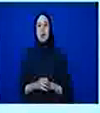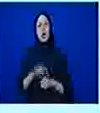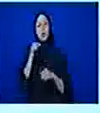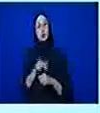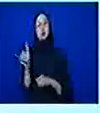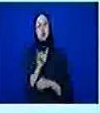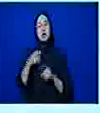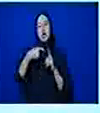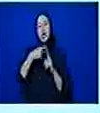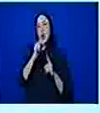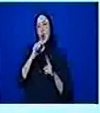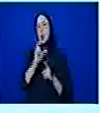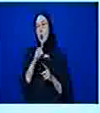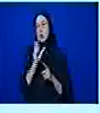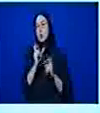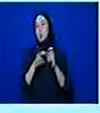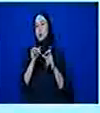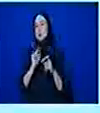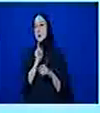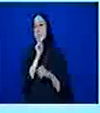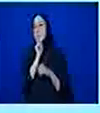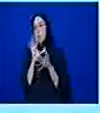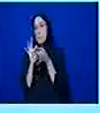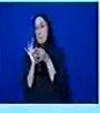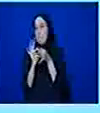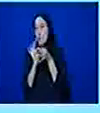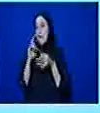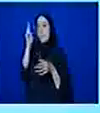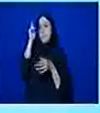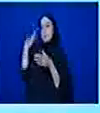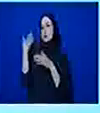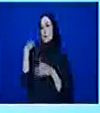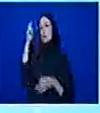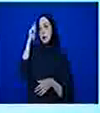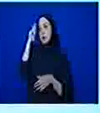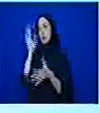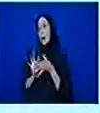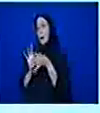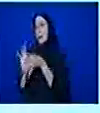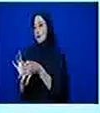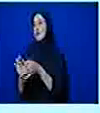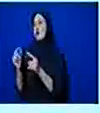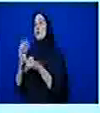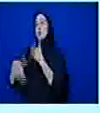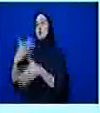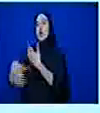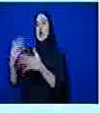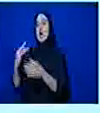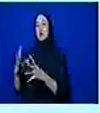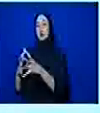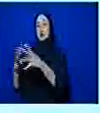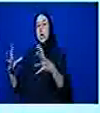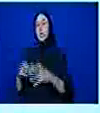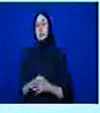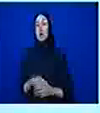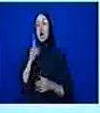kolusi kerjasama antara pejabat-pejabat pemerintah dengan perusahaan-perusahaan swasta besar, sehingga